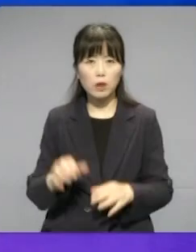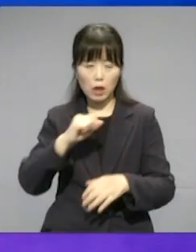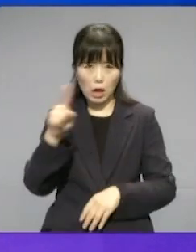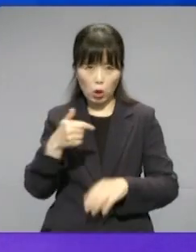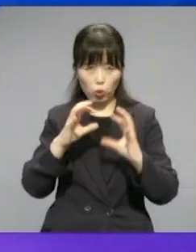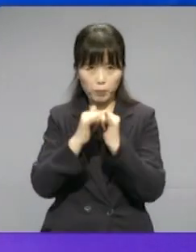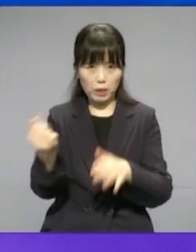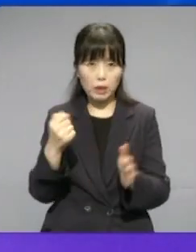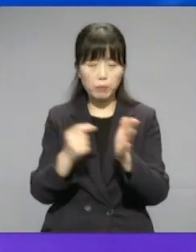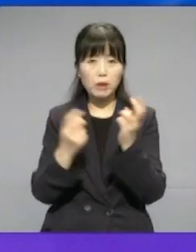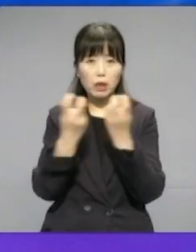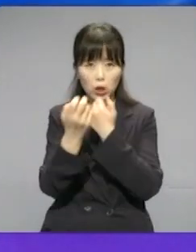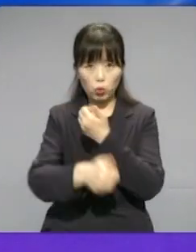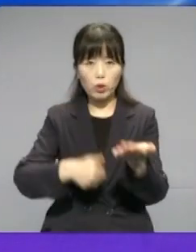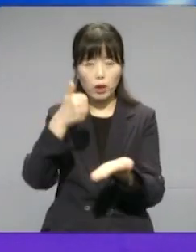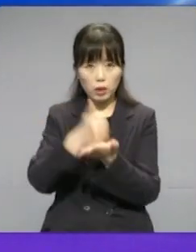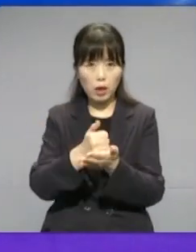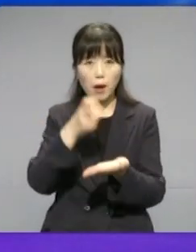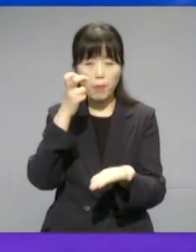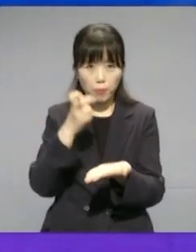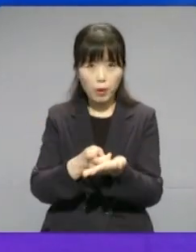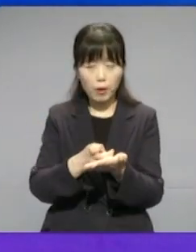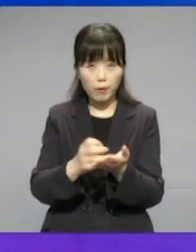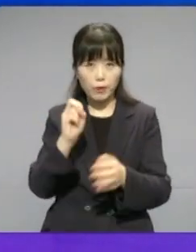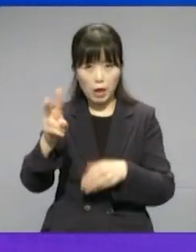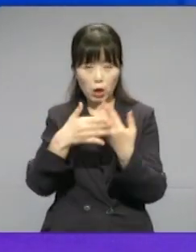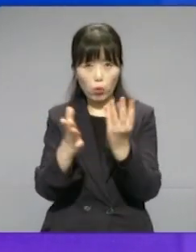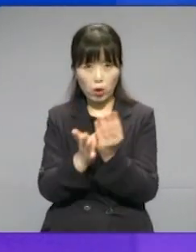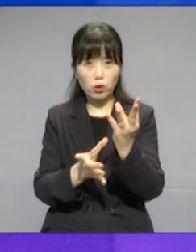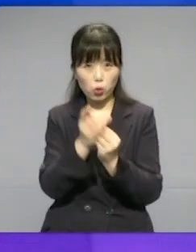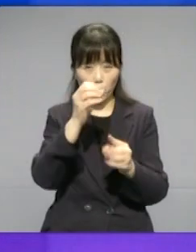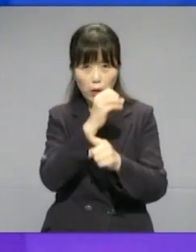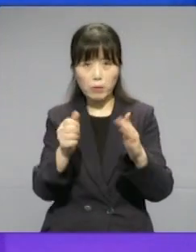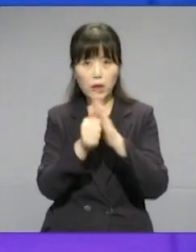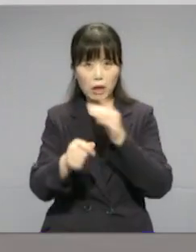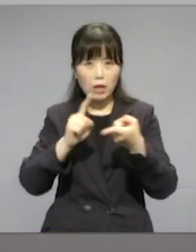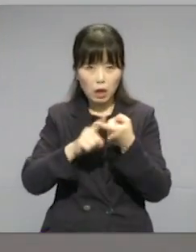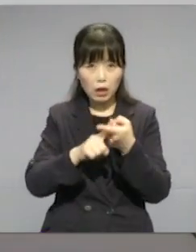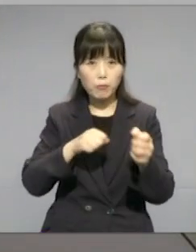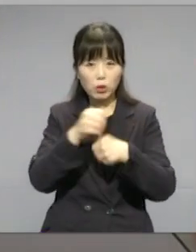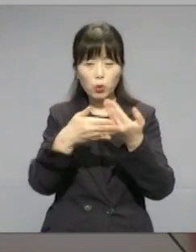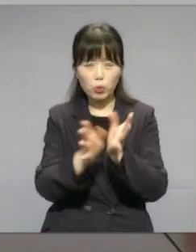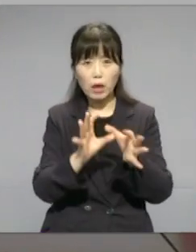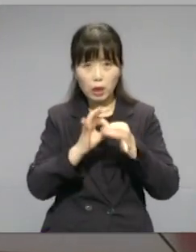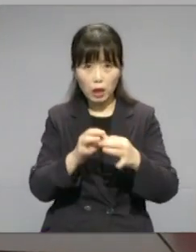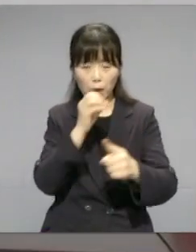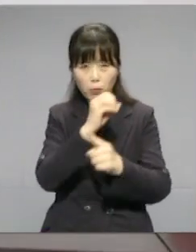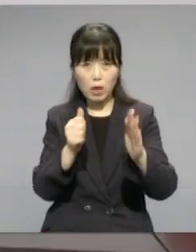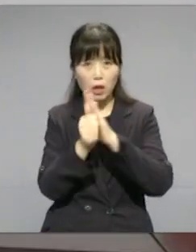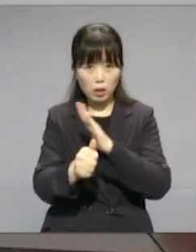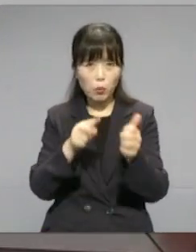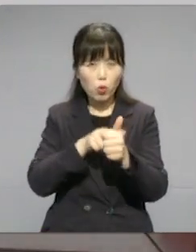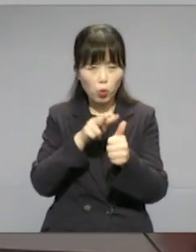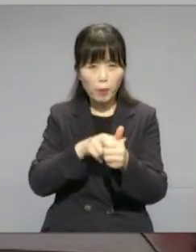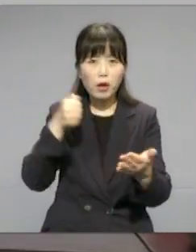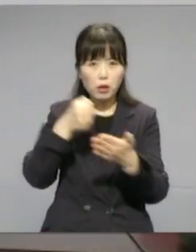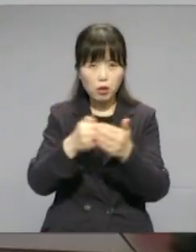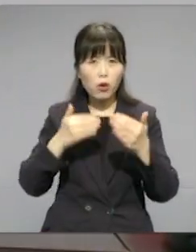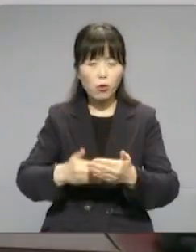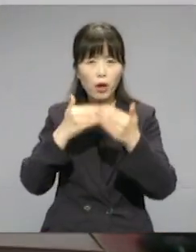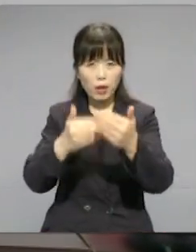한동훈 국회인 비상대책 위원장은 법권 통합 비례 연합을 놓고 민주당 계열의 비례대표 후보의 결정